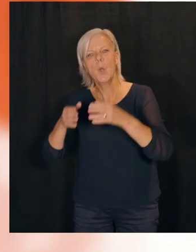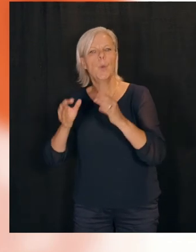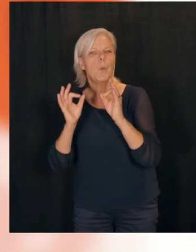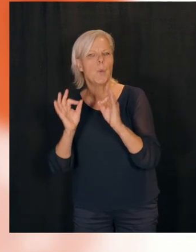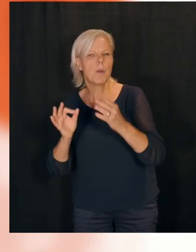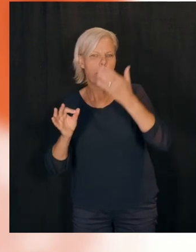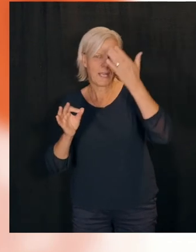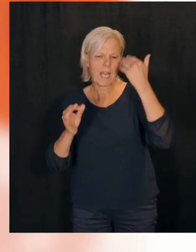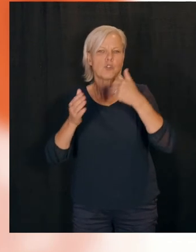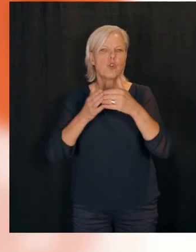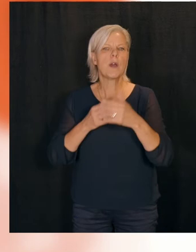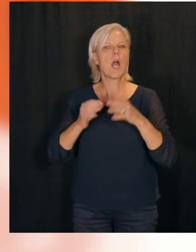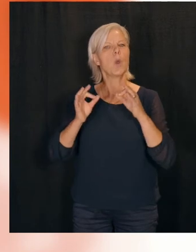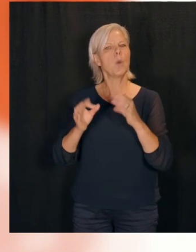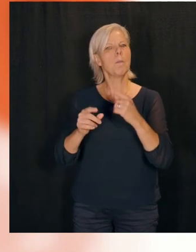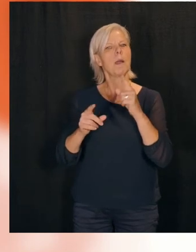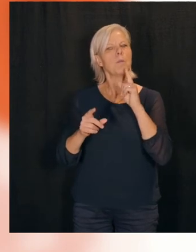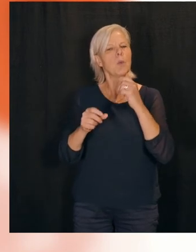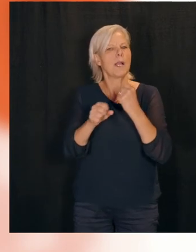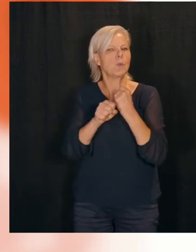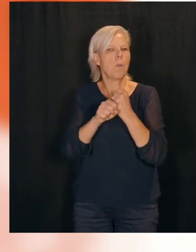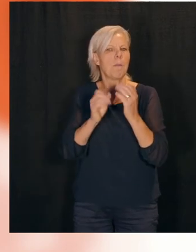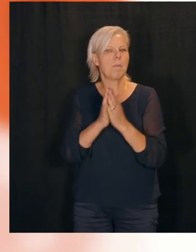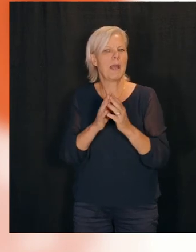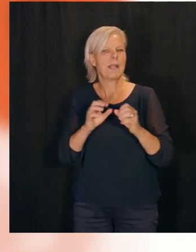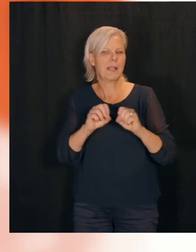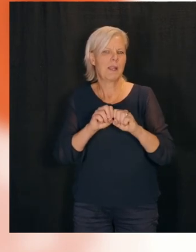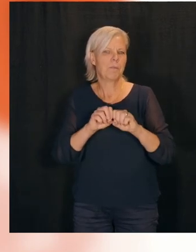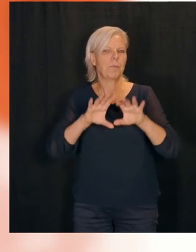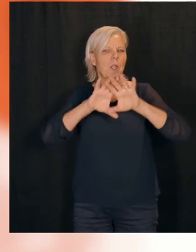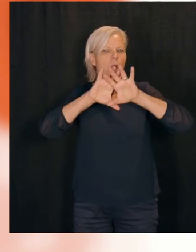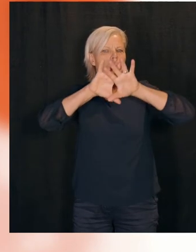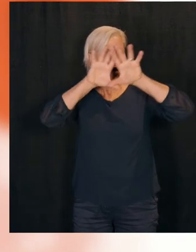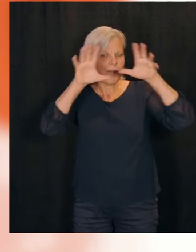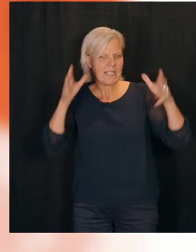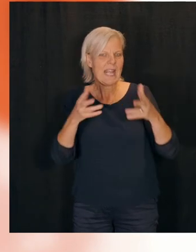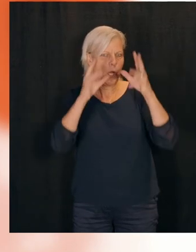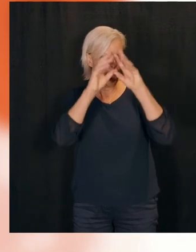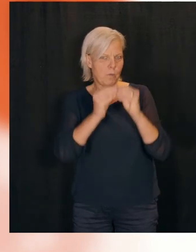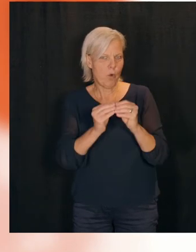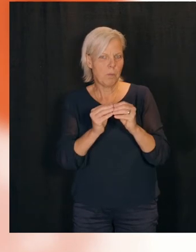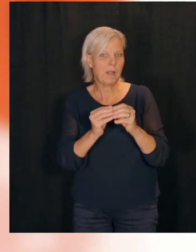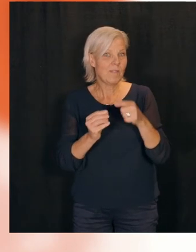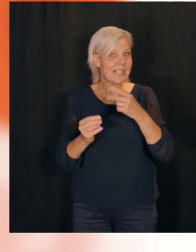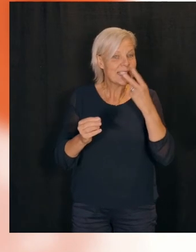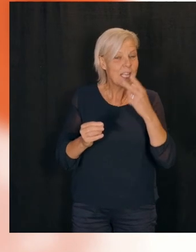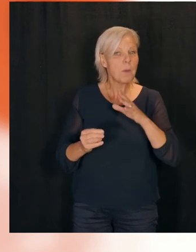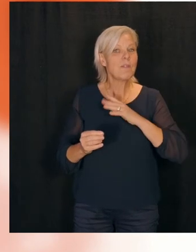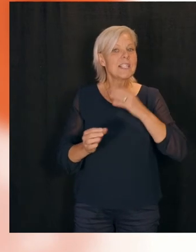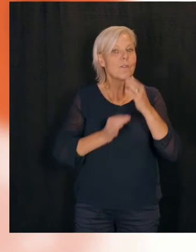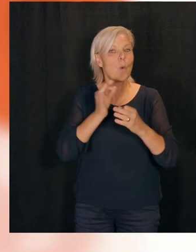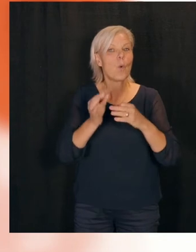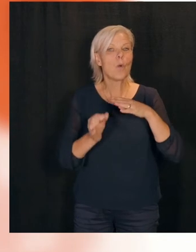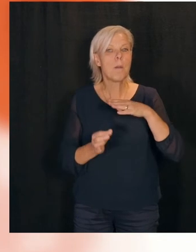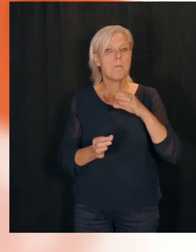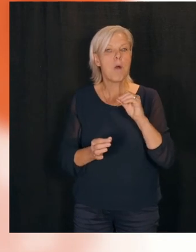man kan arbeta konkret med universell utformning. Mm. Då får vi se om det har kommit in några frågor, Malin. Tack så mycket för mig så